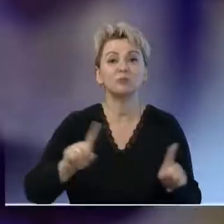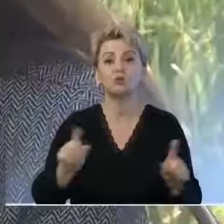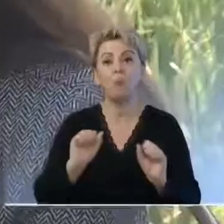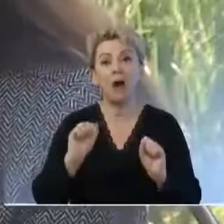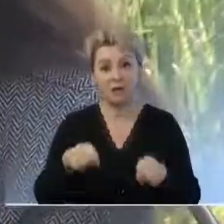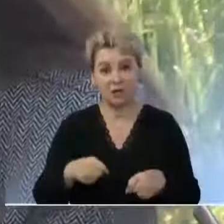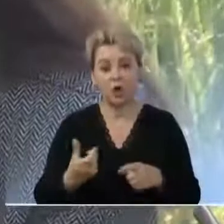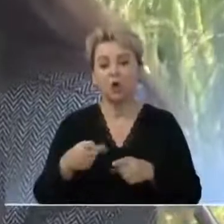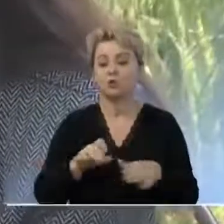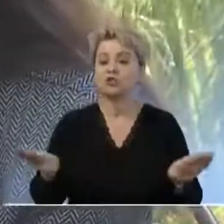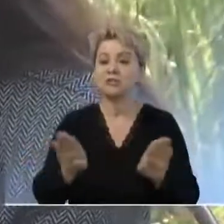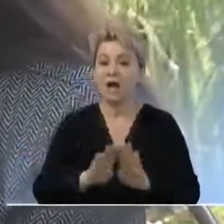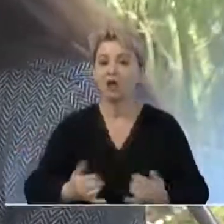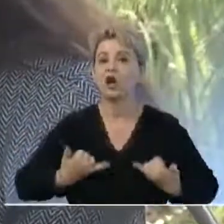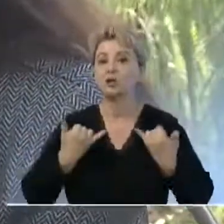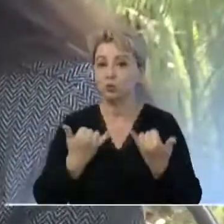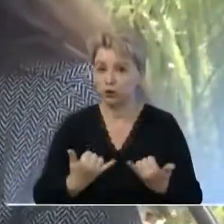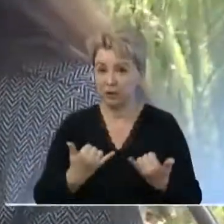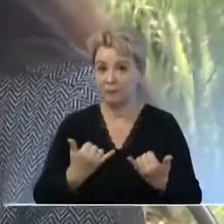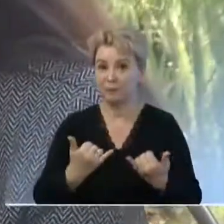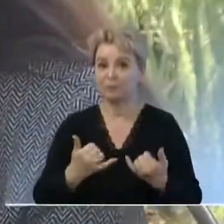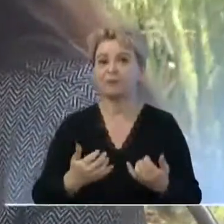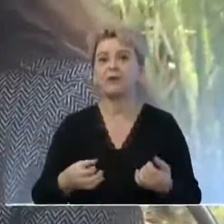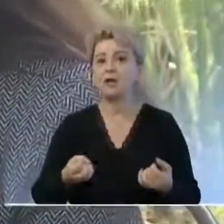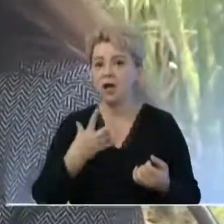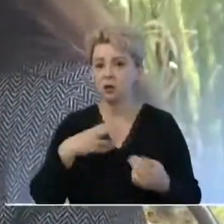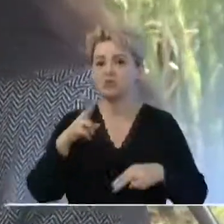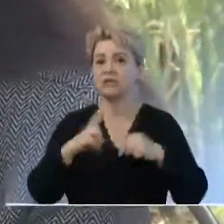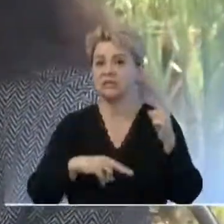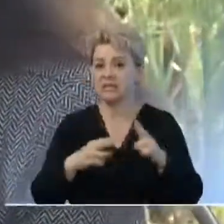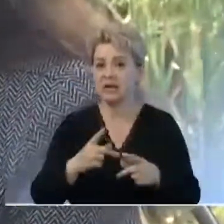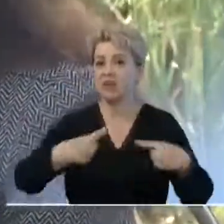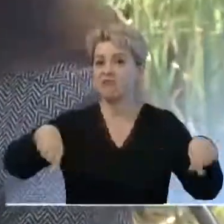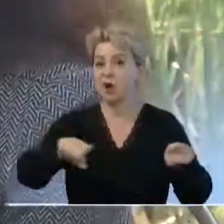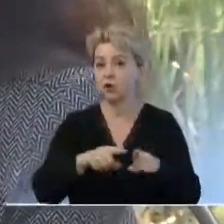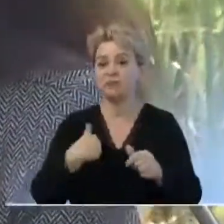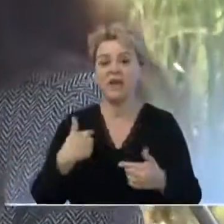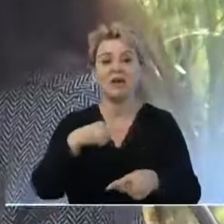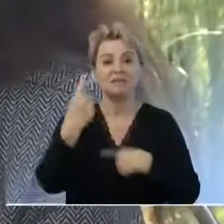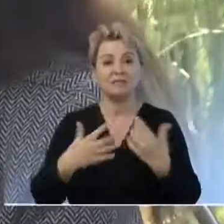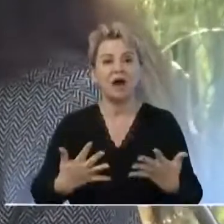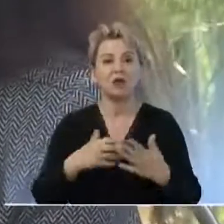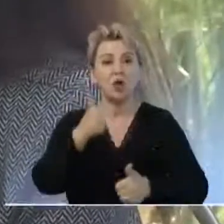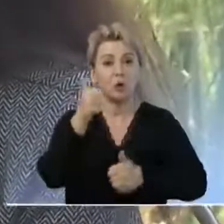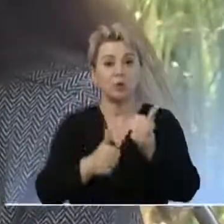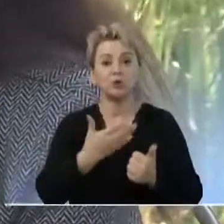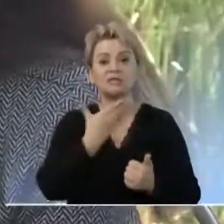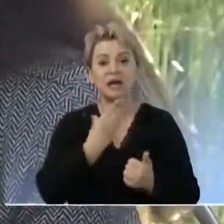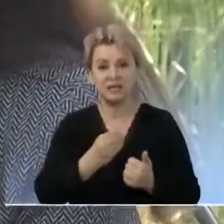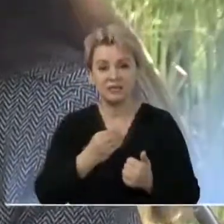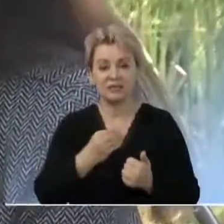могли. Очень так радушно, такая теплая атмосфера. Хотя мне всегда казалось, что на конкурсах красоты